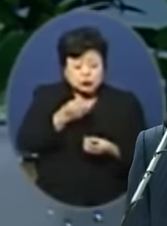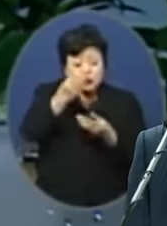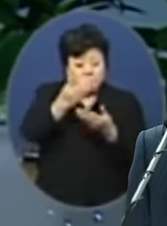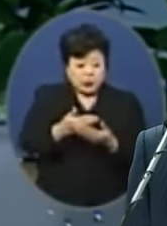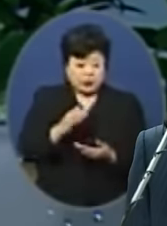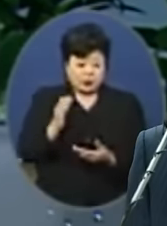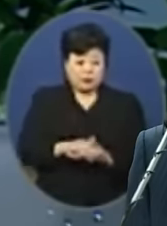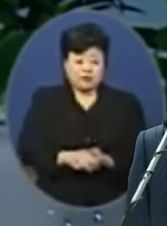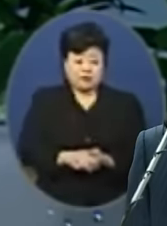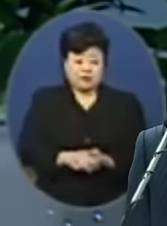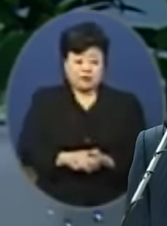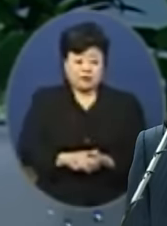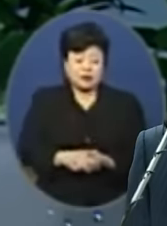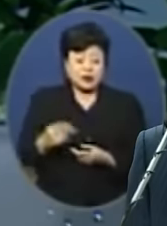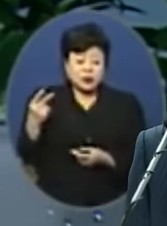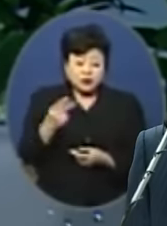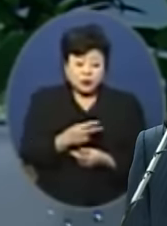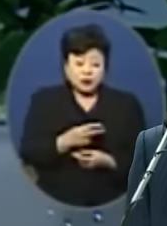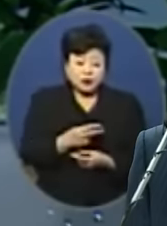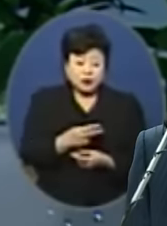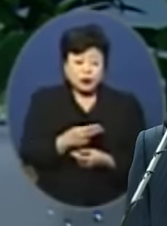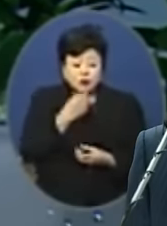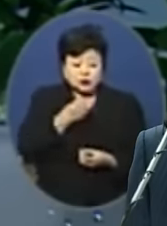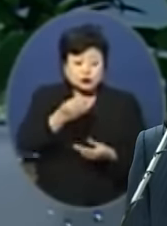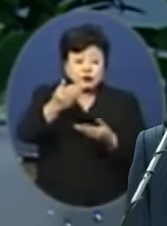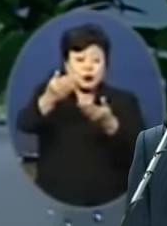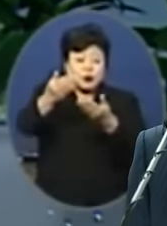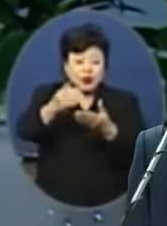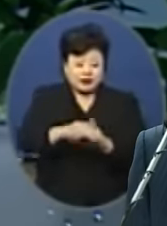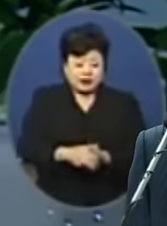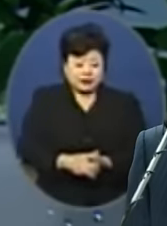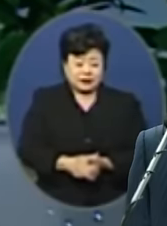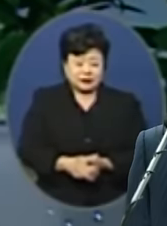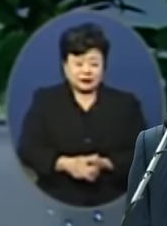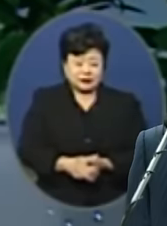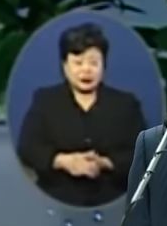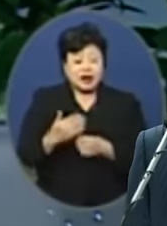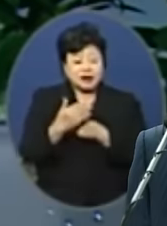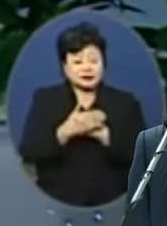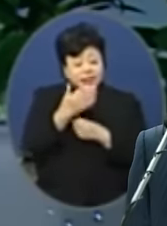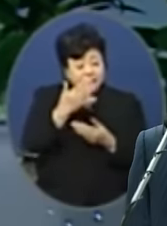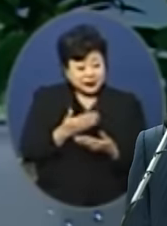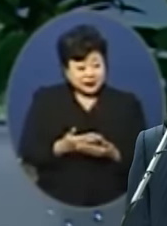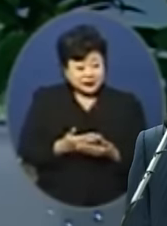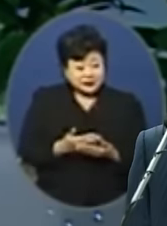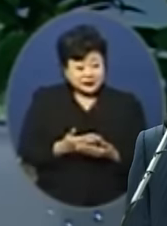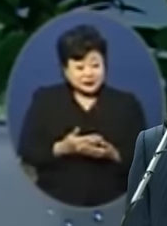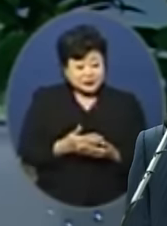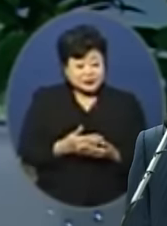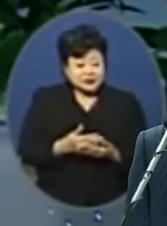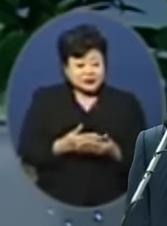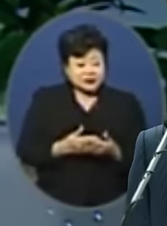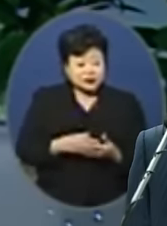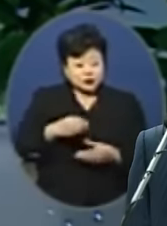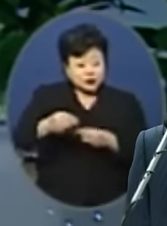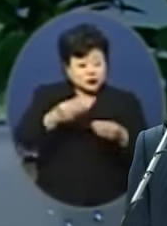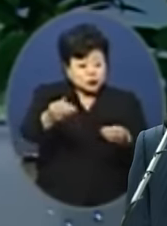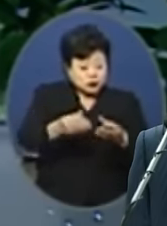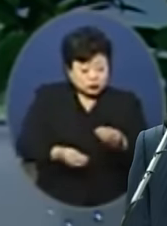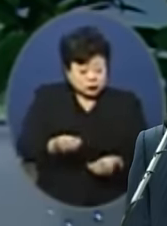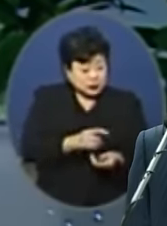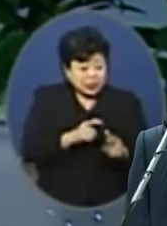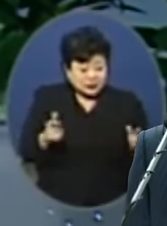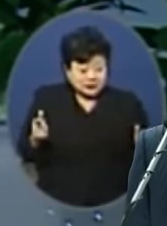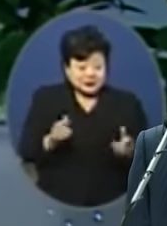얻었고 그 다음 축복과 은혜를 받아서 구워줄 자도 꾸지 않은